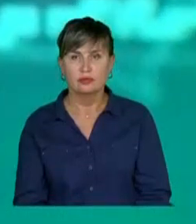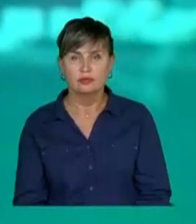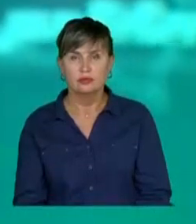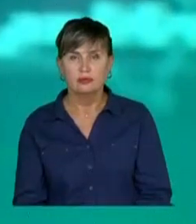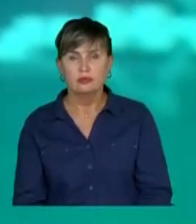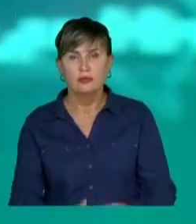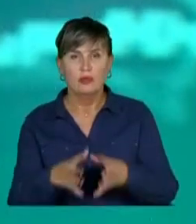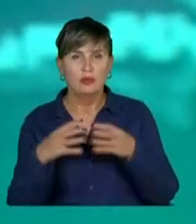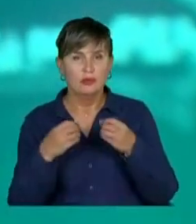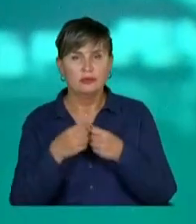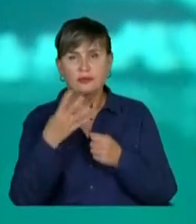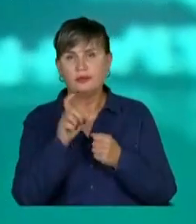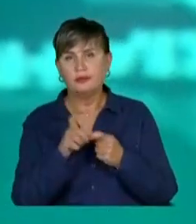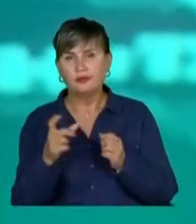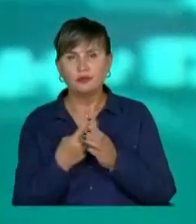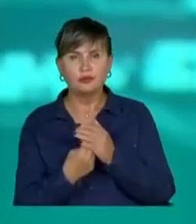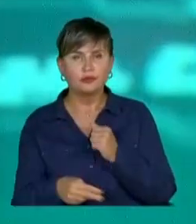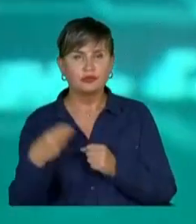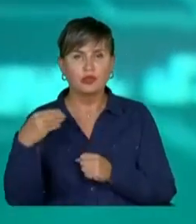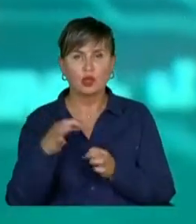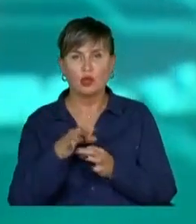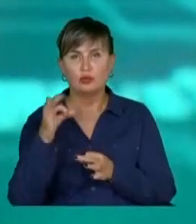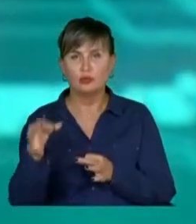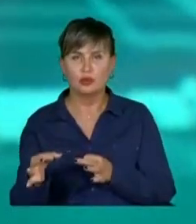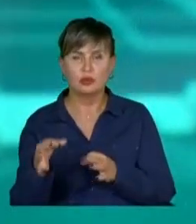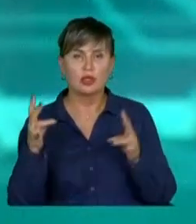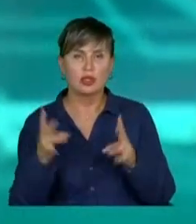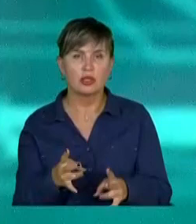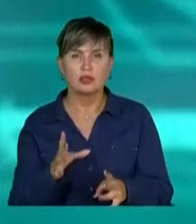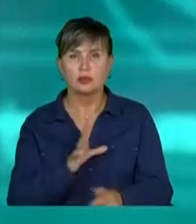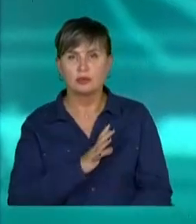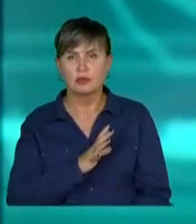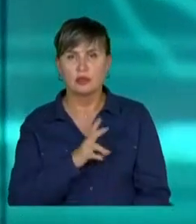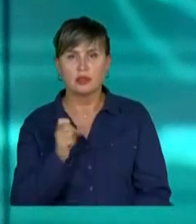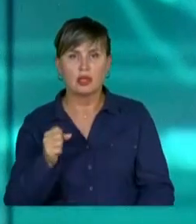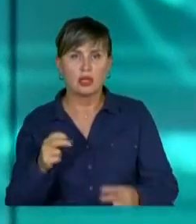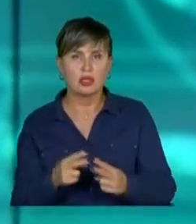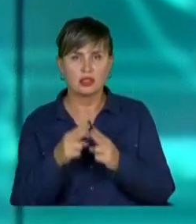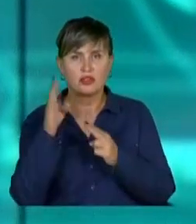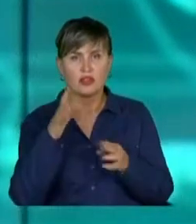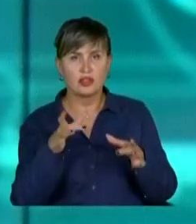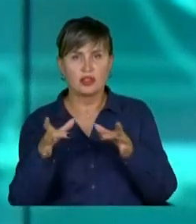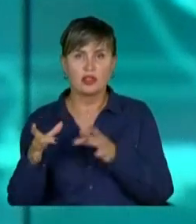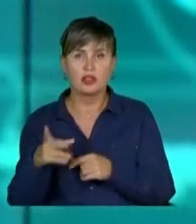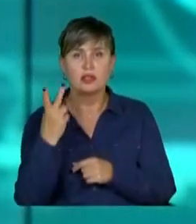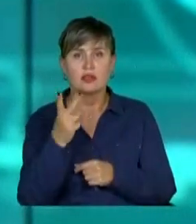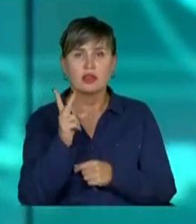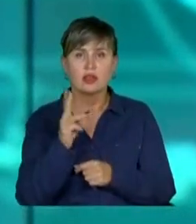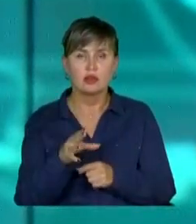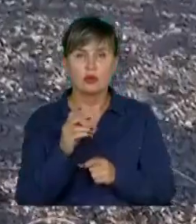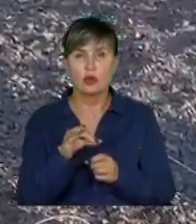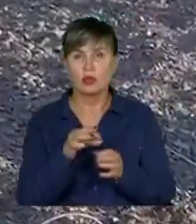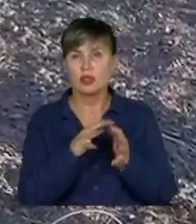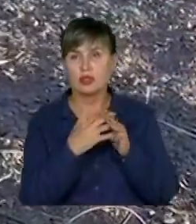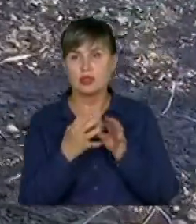Целая семья из четырех человек утонула в Акмолинской области. Трагедия произошла на Астанинском водохранилище в 2 километрах от села